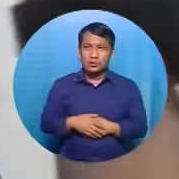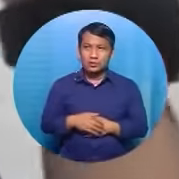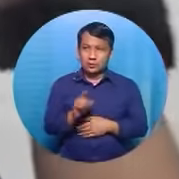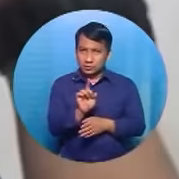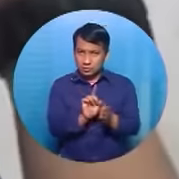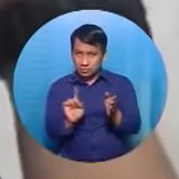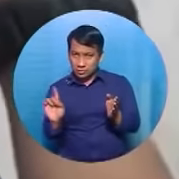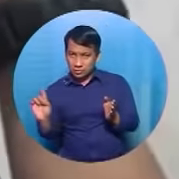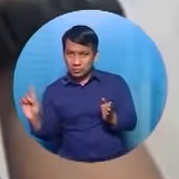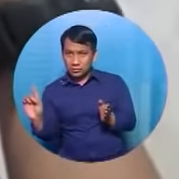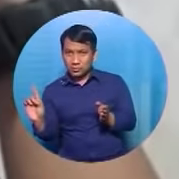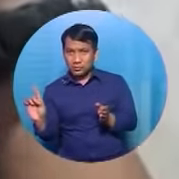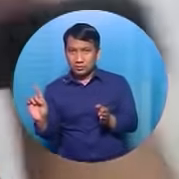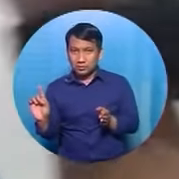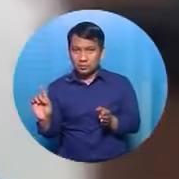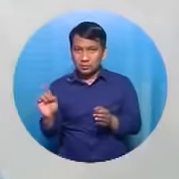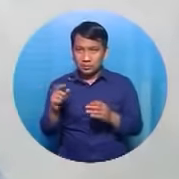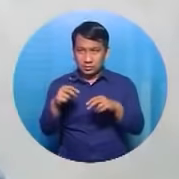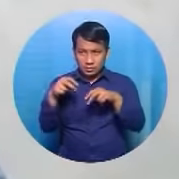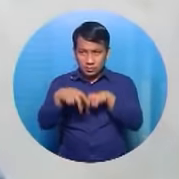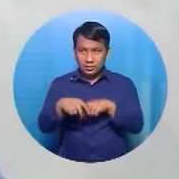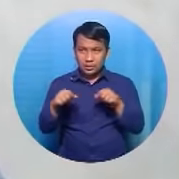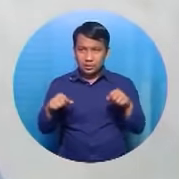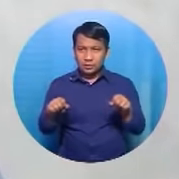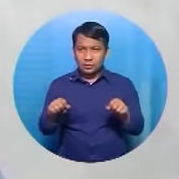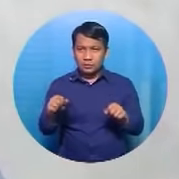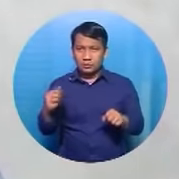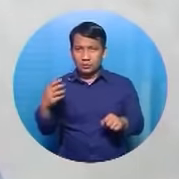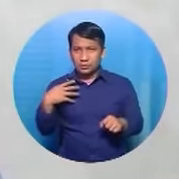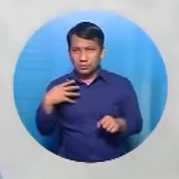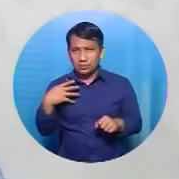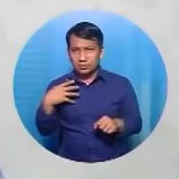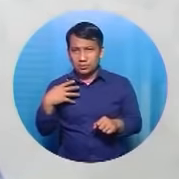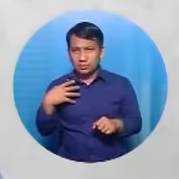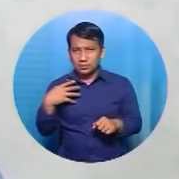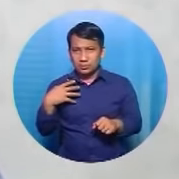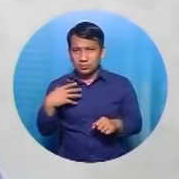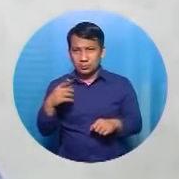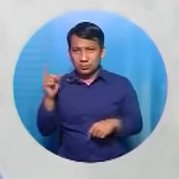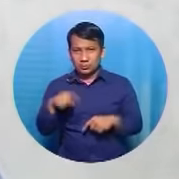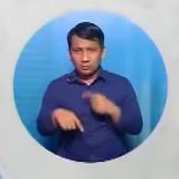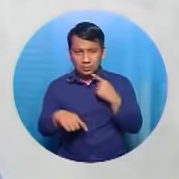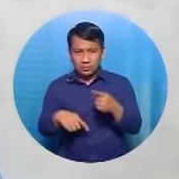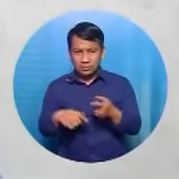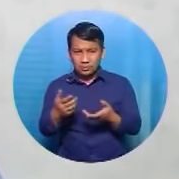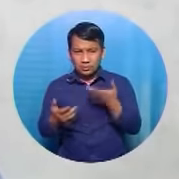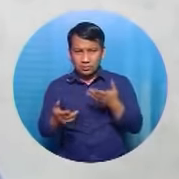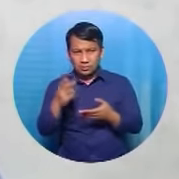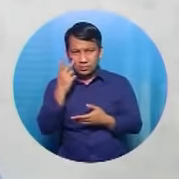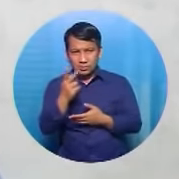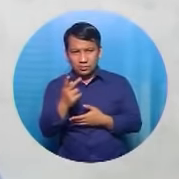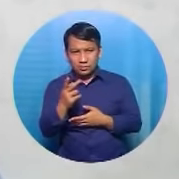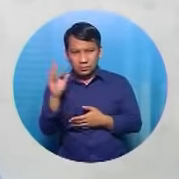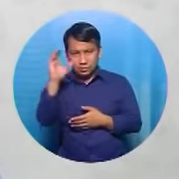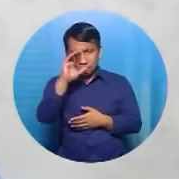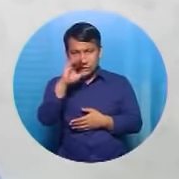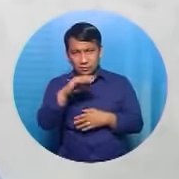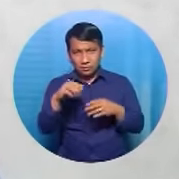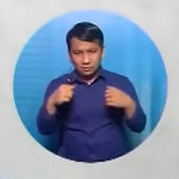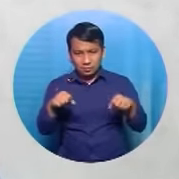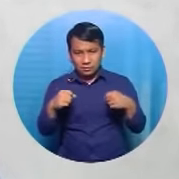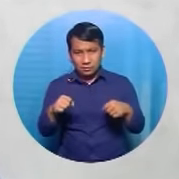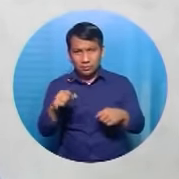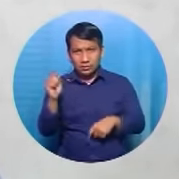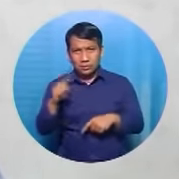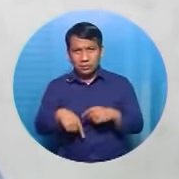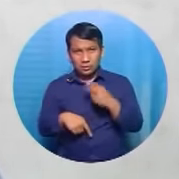ako ulit sa driver. Aha. Sabi ko, kuya, hindi ako pwede makapasok doon. Hindi ko pwede mahanap yung motor ng asawa